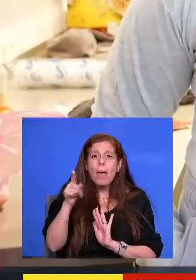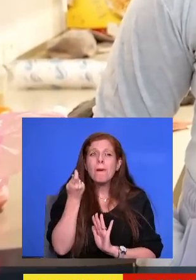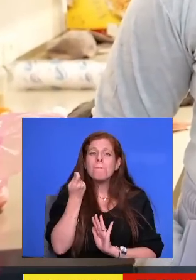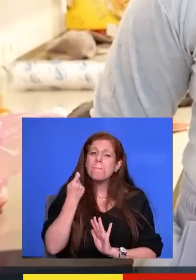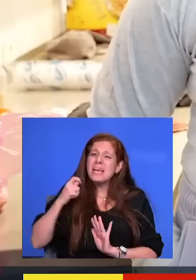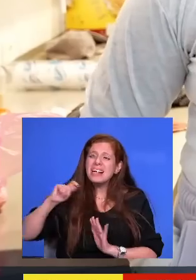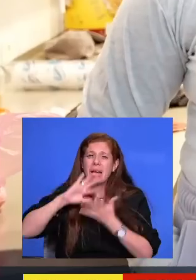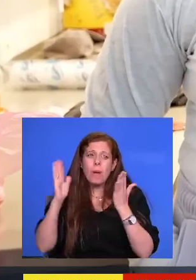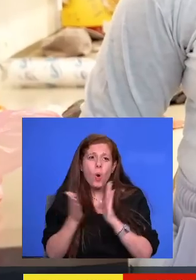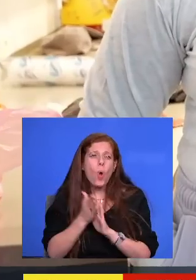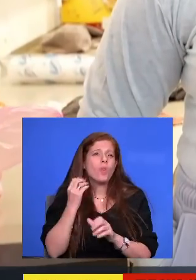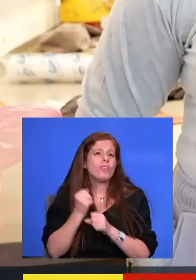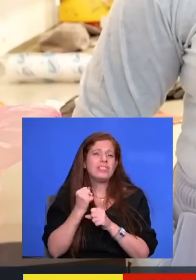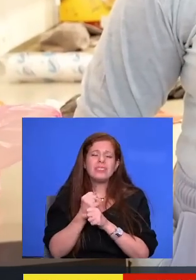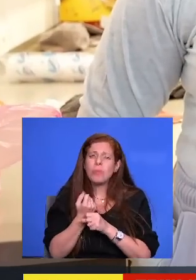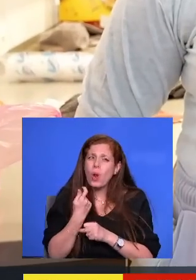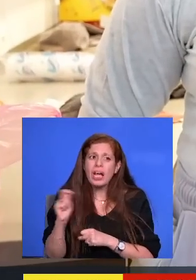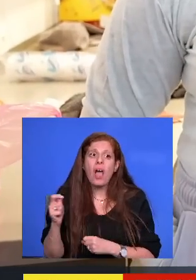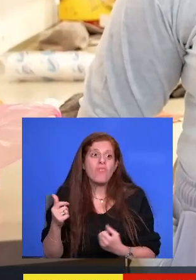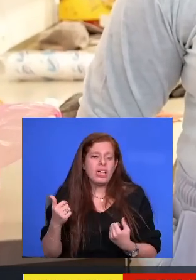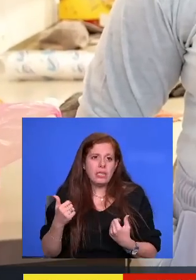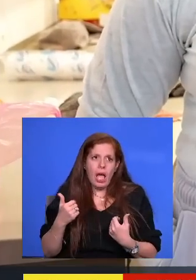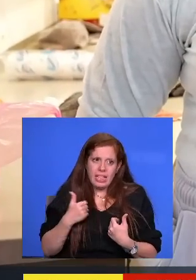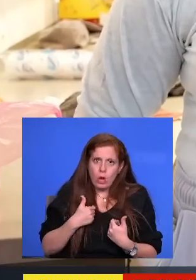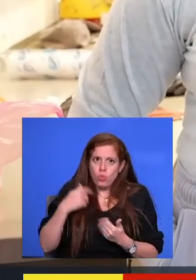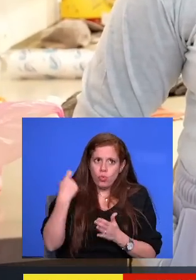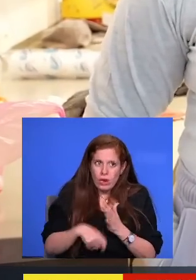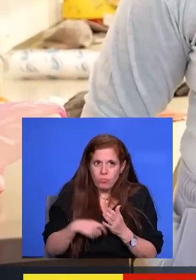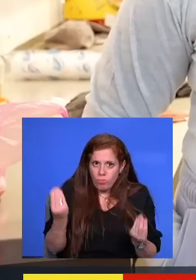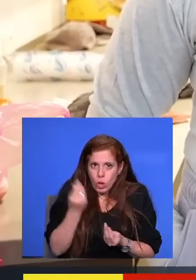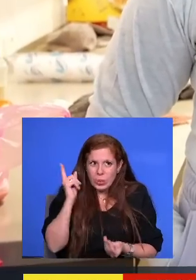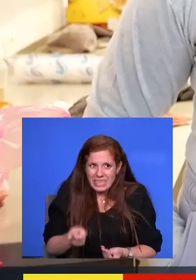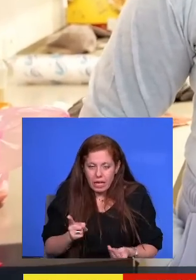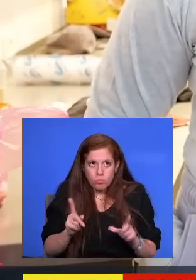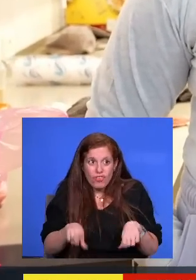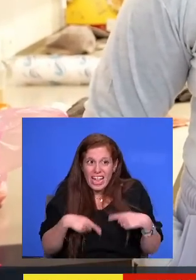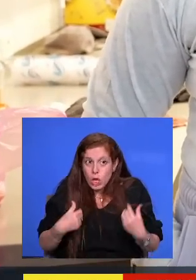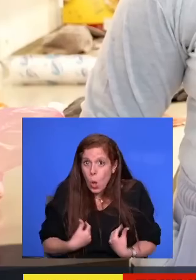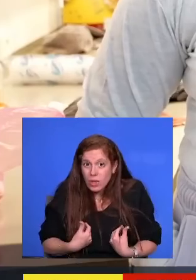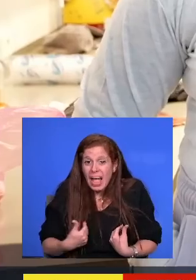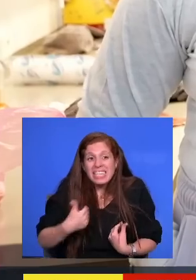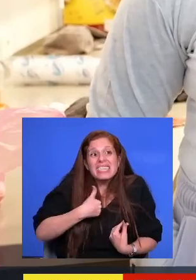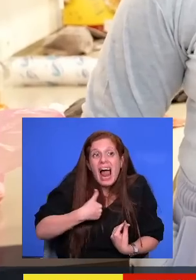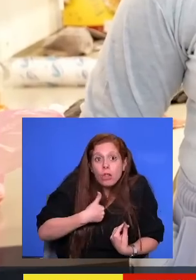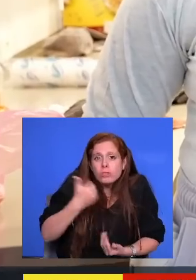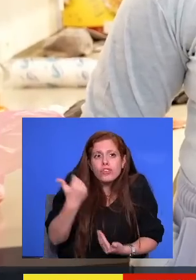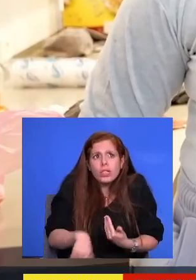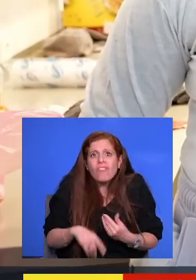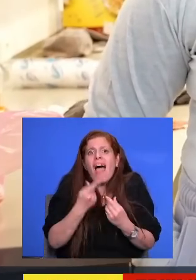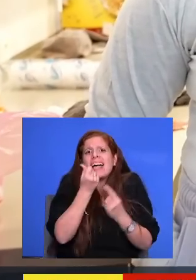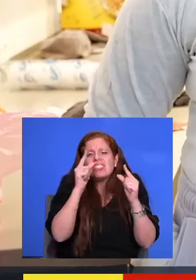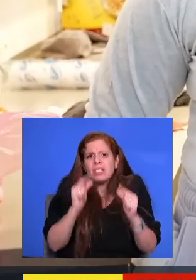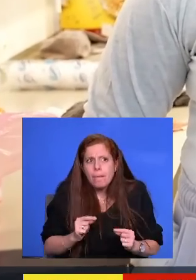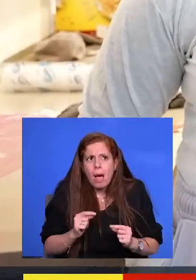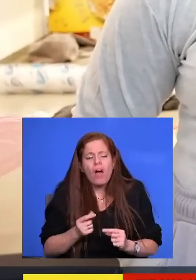הכל ועושים הכל יקר, ואז לנו אנשים שאנחנו קונים דברים שאנחנו צריכים למחייתנו, אז לנו בסופו של דבר נגמר הכסף, ואז